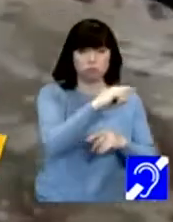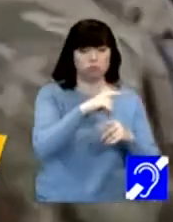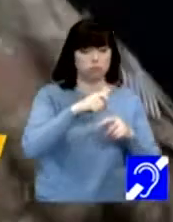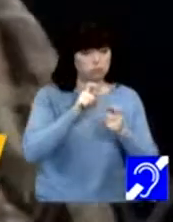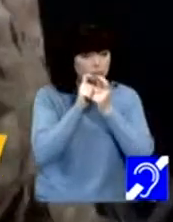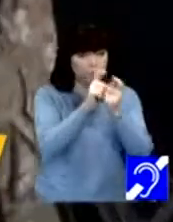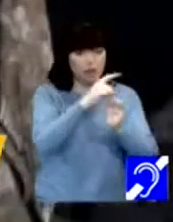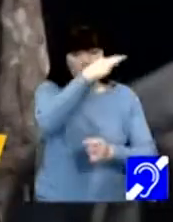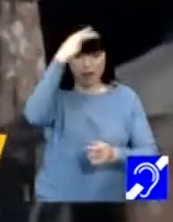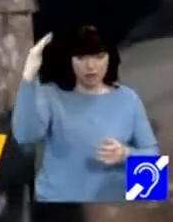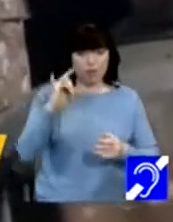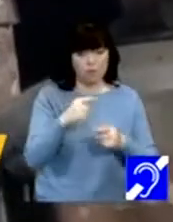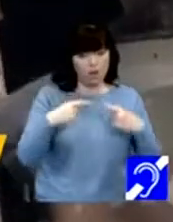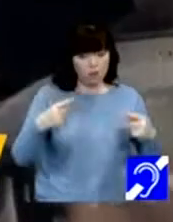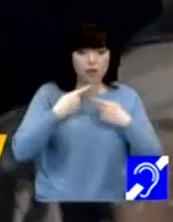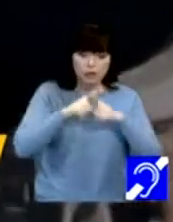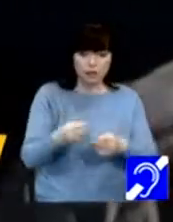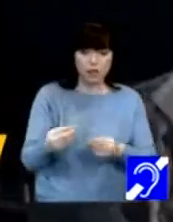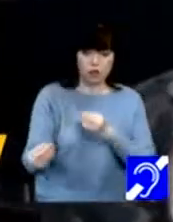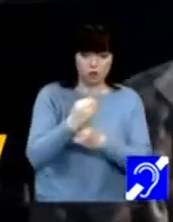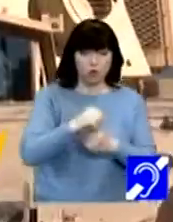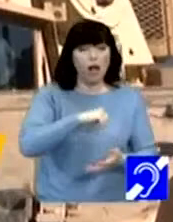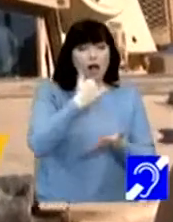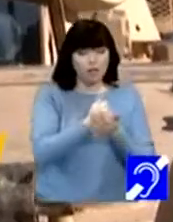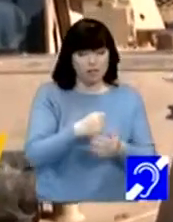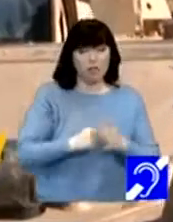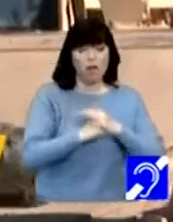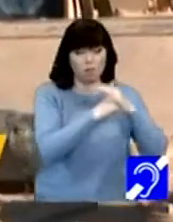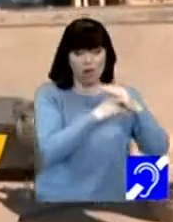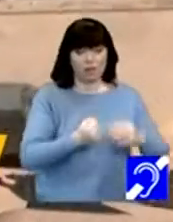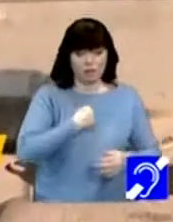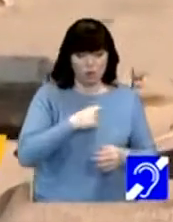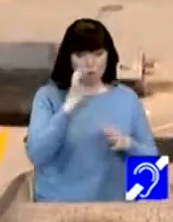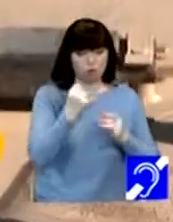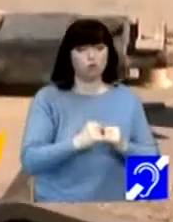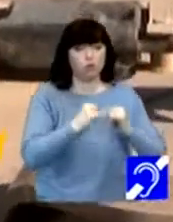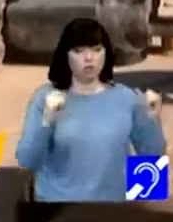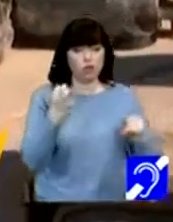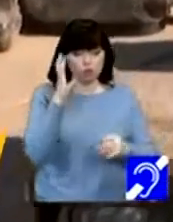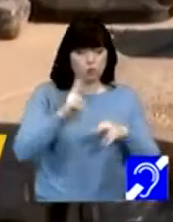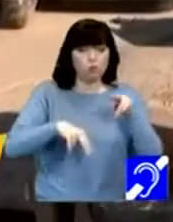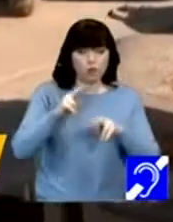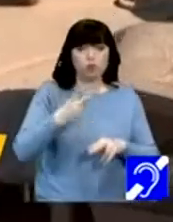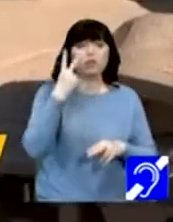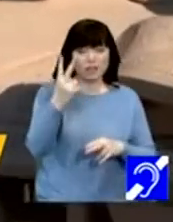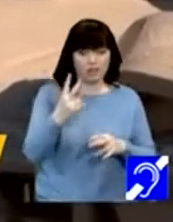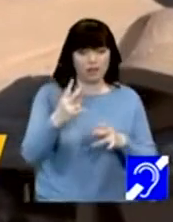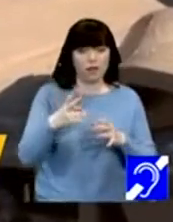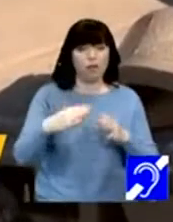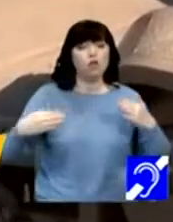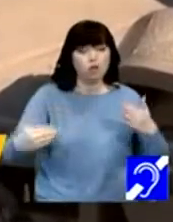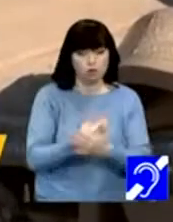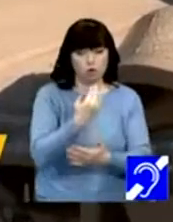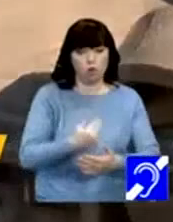altor echipamente militare. Principala bază militară a Lituaniei va fi extinsă și vor mai fi construite 2 complet